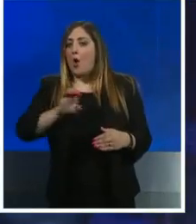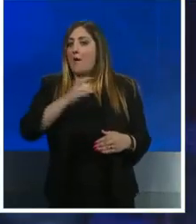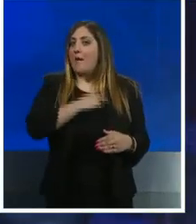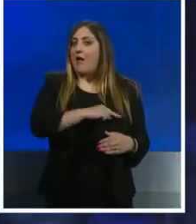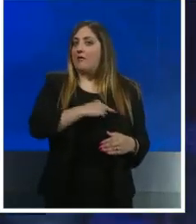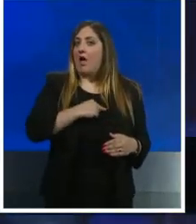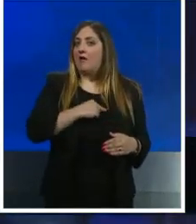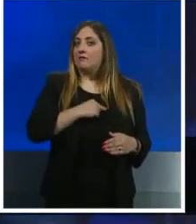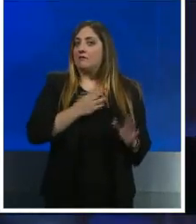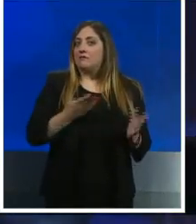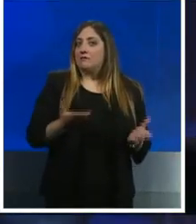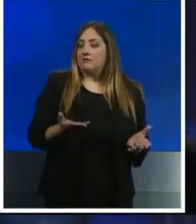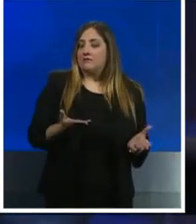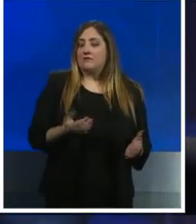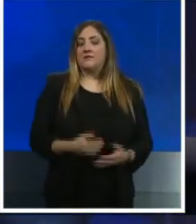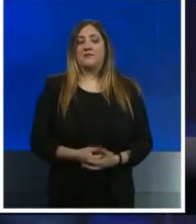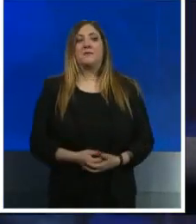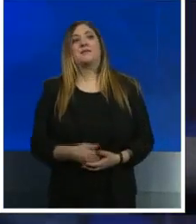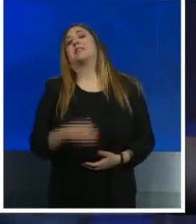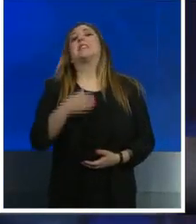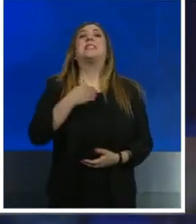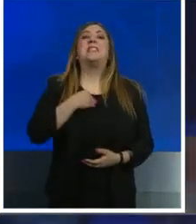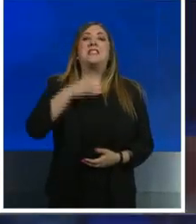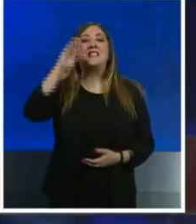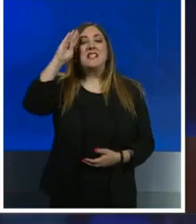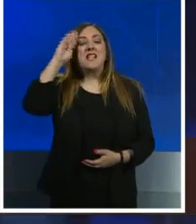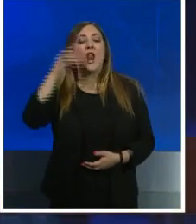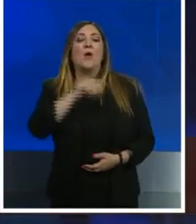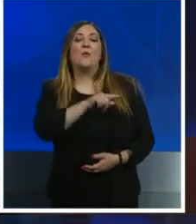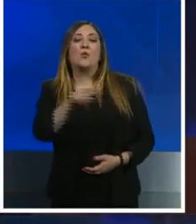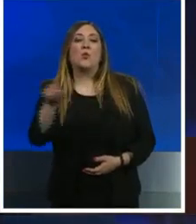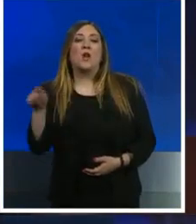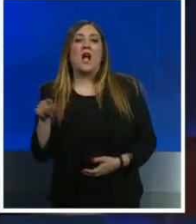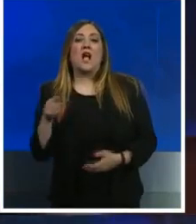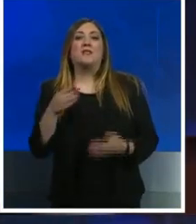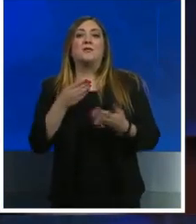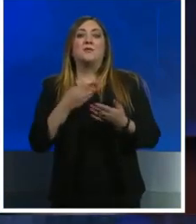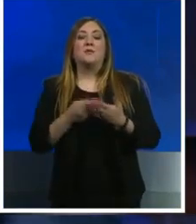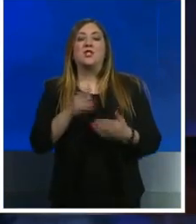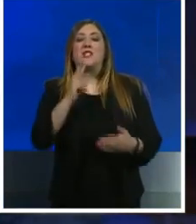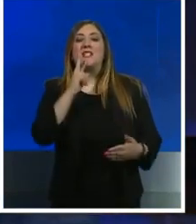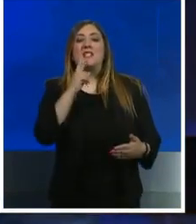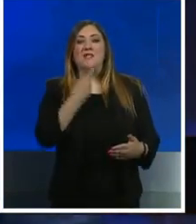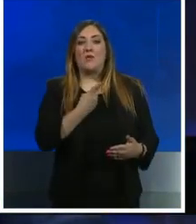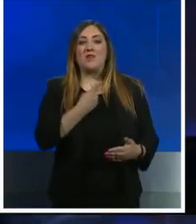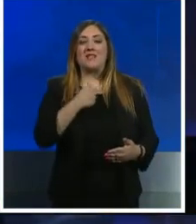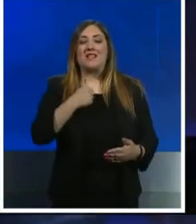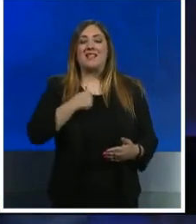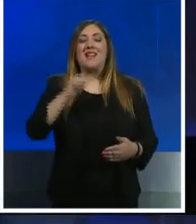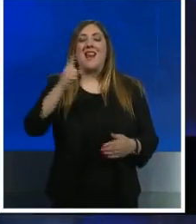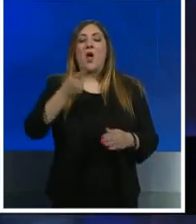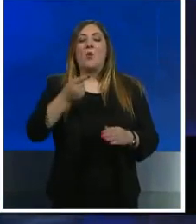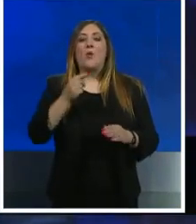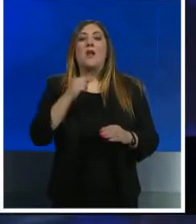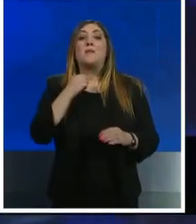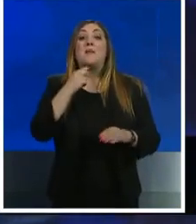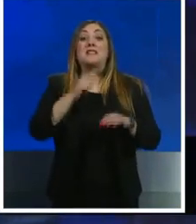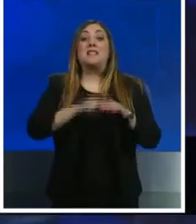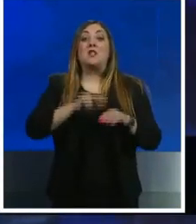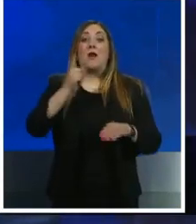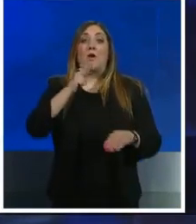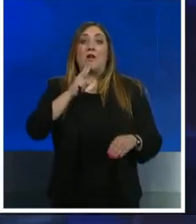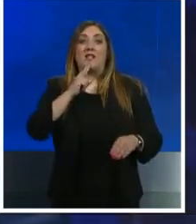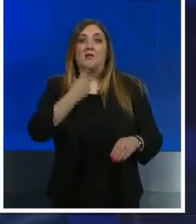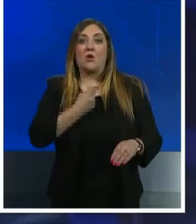it-telespettaturi kollha. U biex nwieġeb għad-domanda tiegħek, jien nixtieq nagħmel rewind. Rewind huwa 15-il sena ilu għalfejn